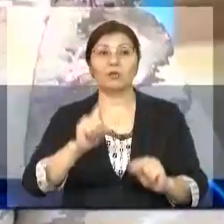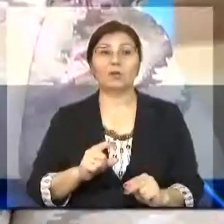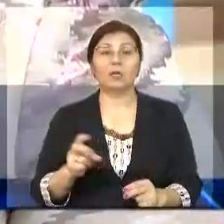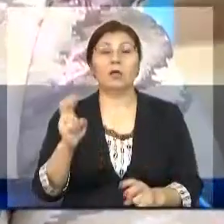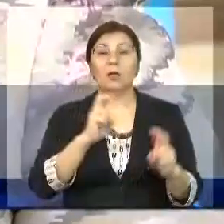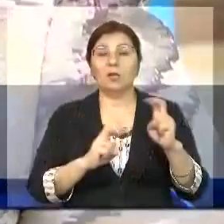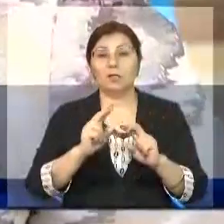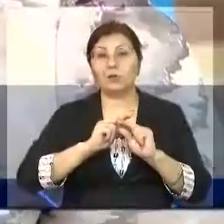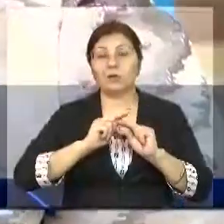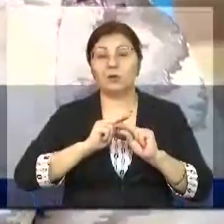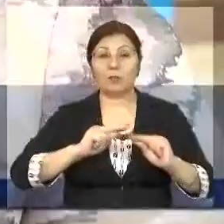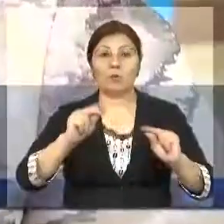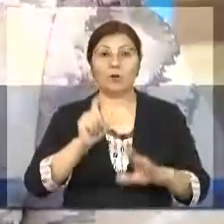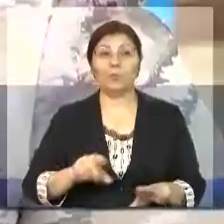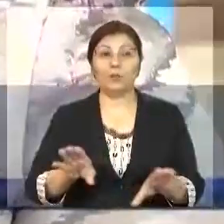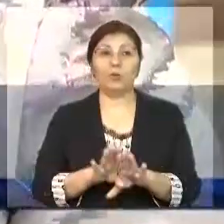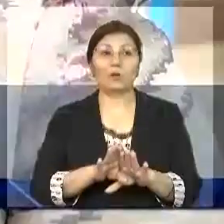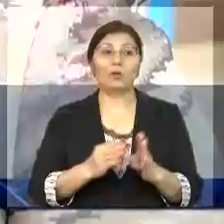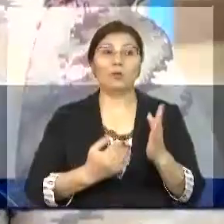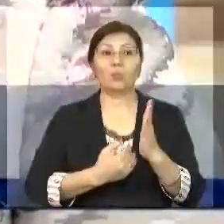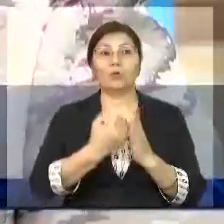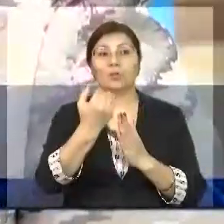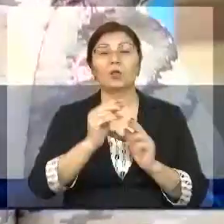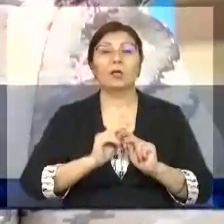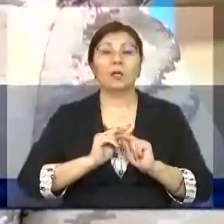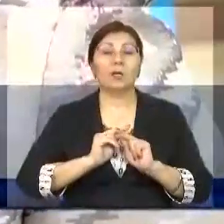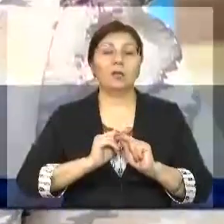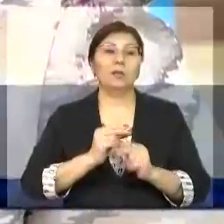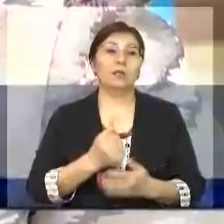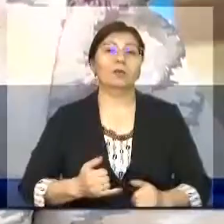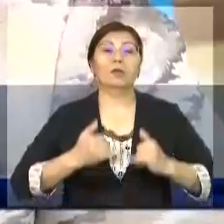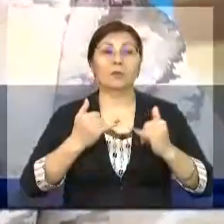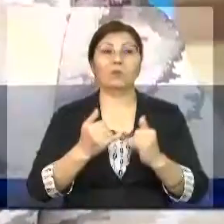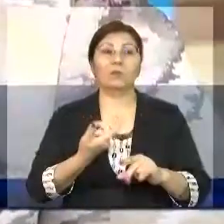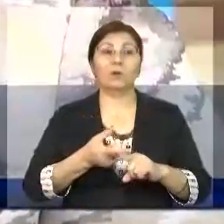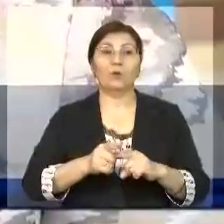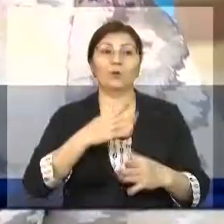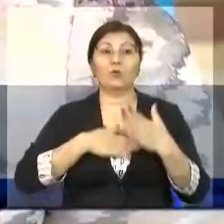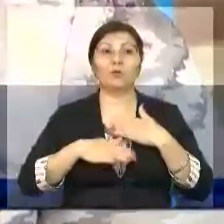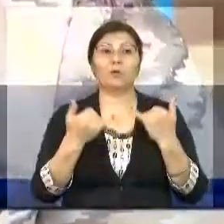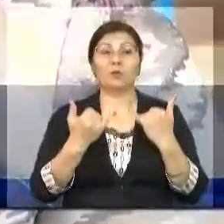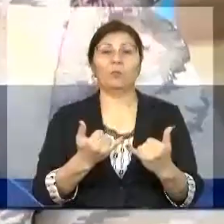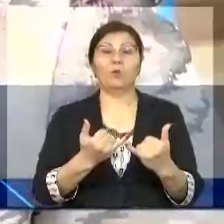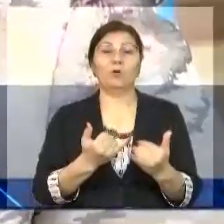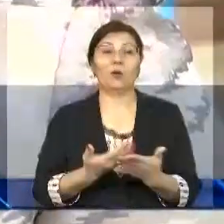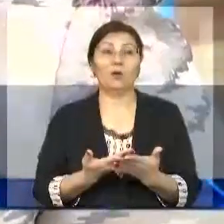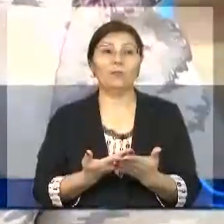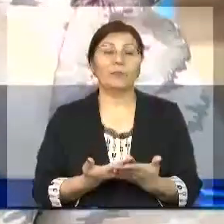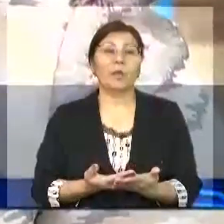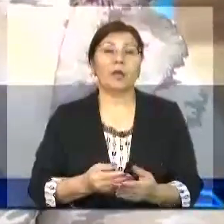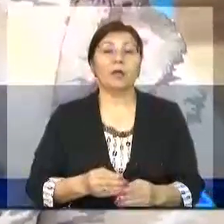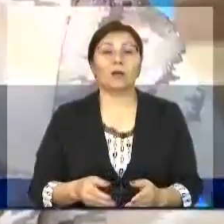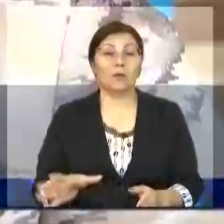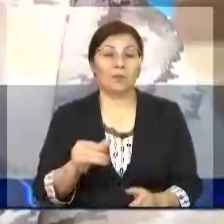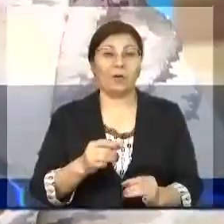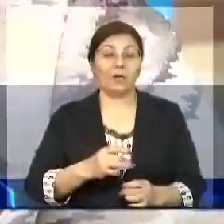ізденістегі мұғалімдерді осындай үлкен дәрежелерде марапаттап жатты. Өте қуаныштымын. Бүгінгі марапат иесі болған әріптестерінің